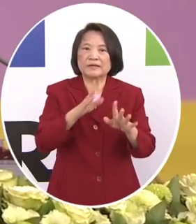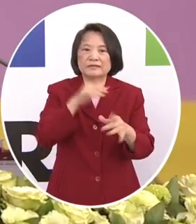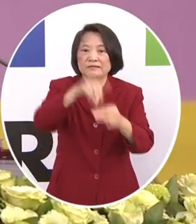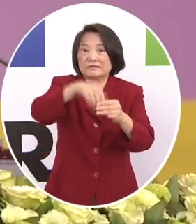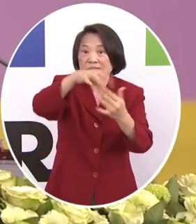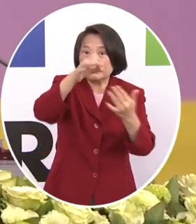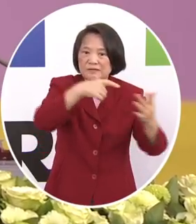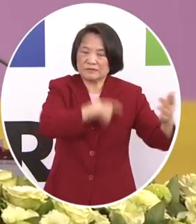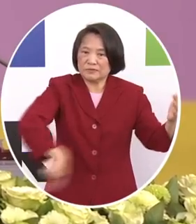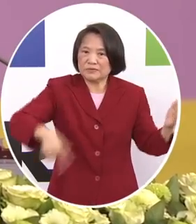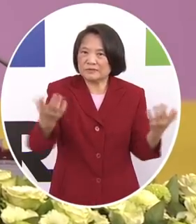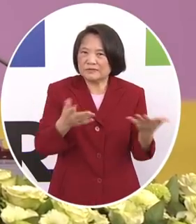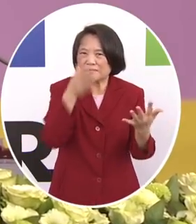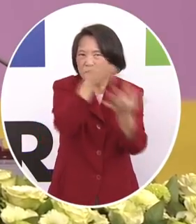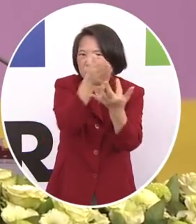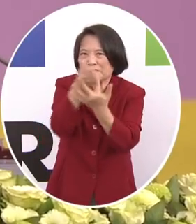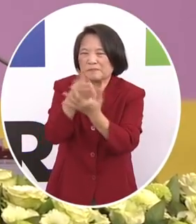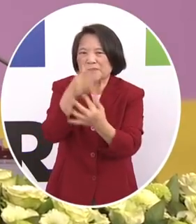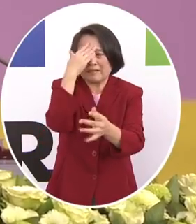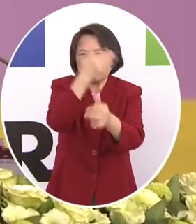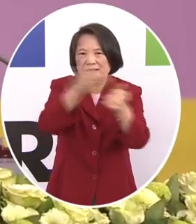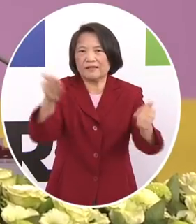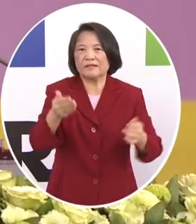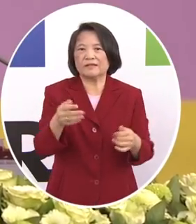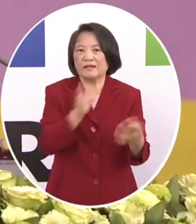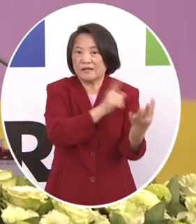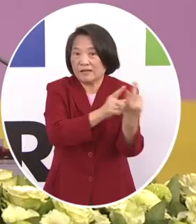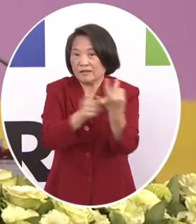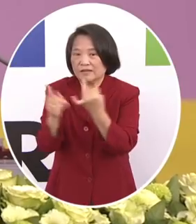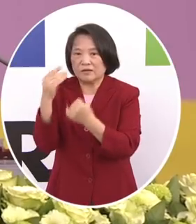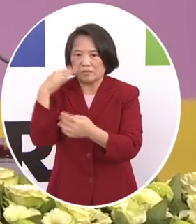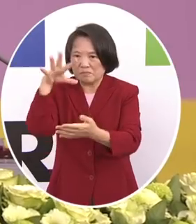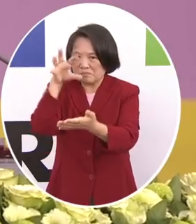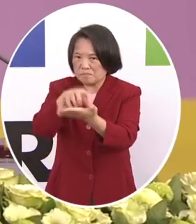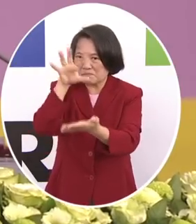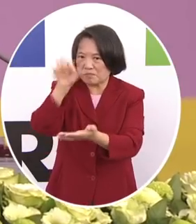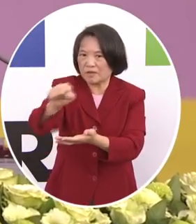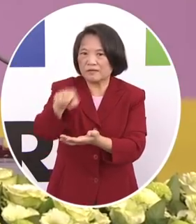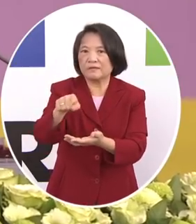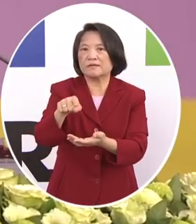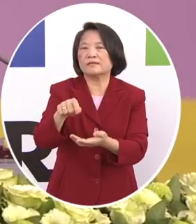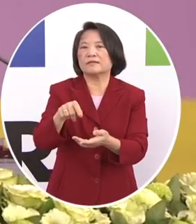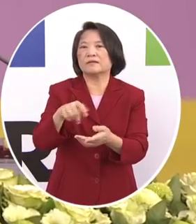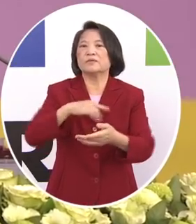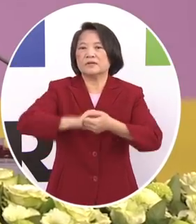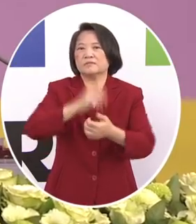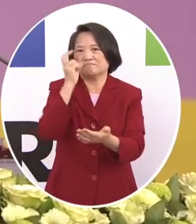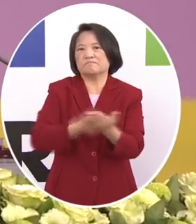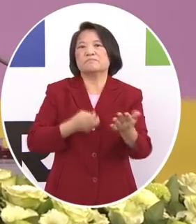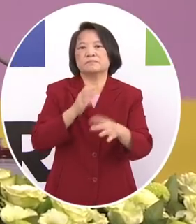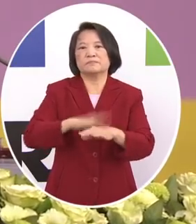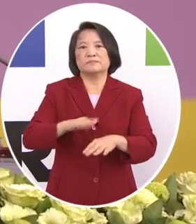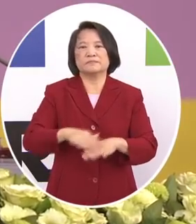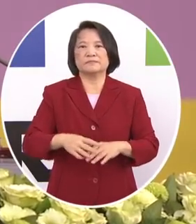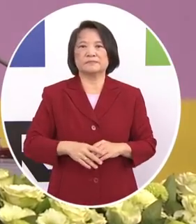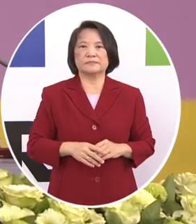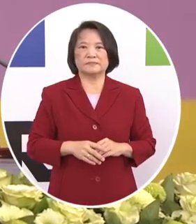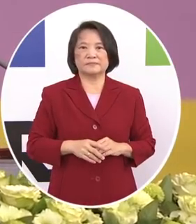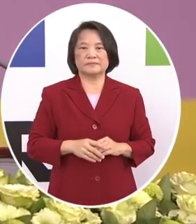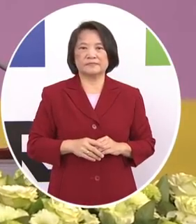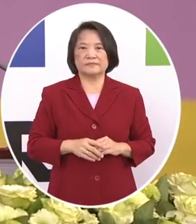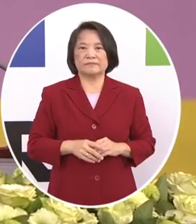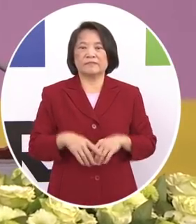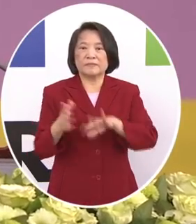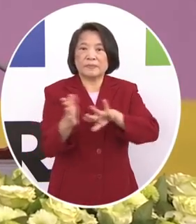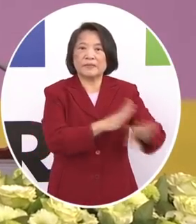干扰政治运作的行为，只要罪证确凿，我们一定严办到底。针